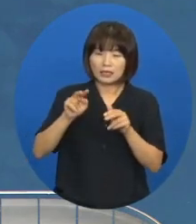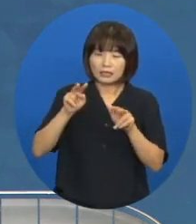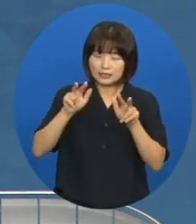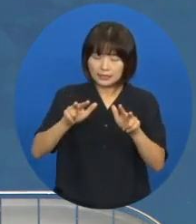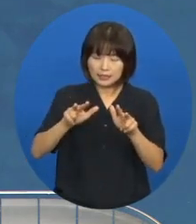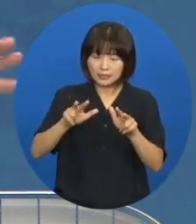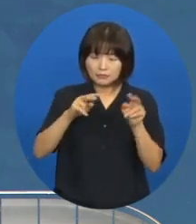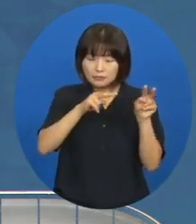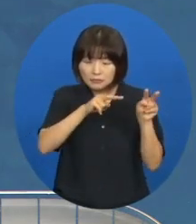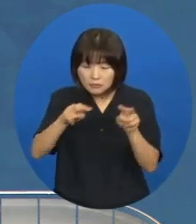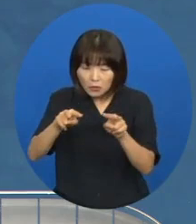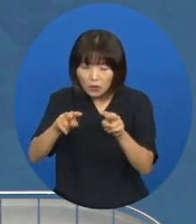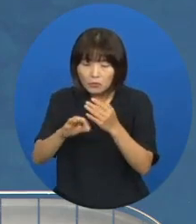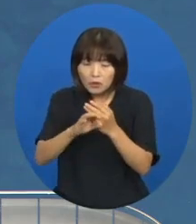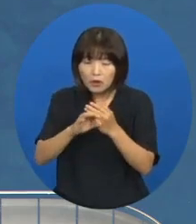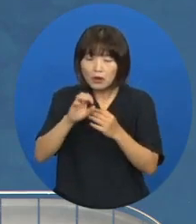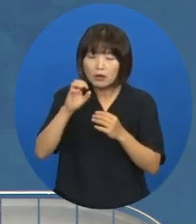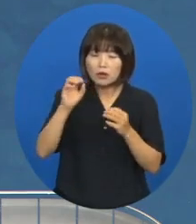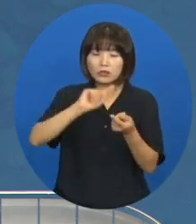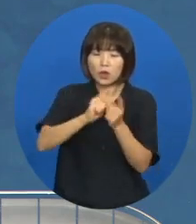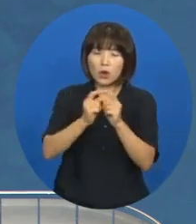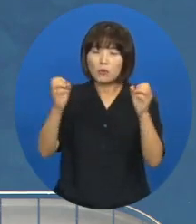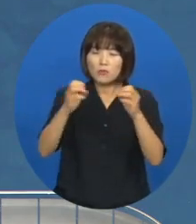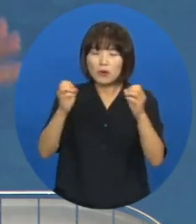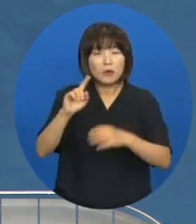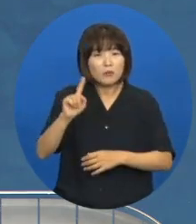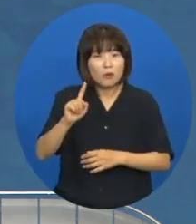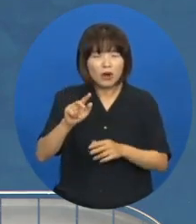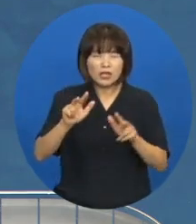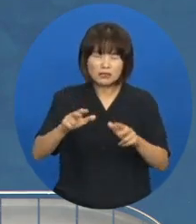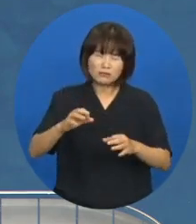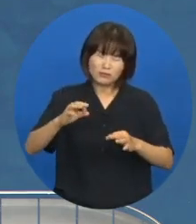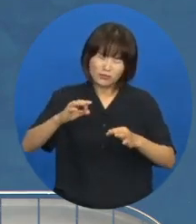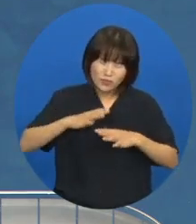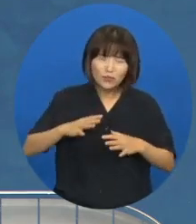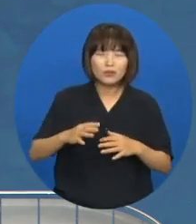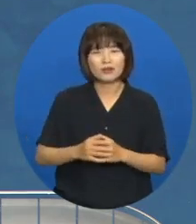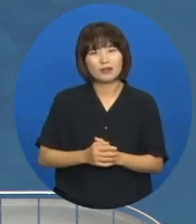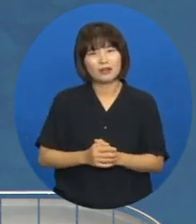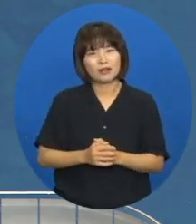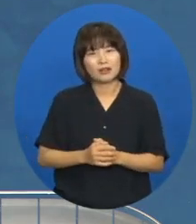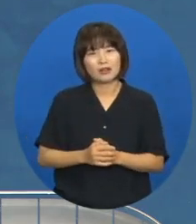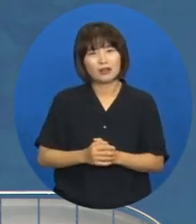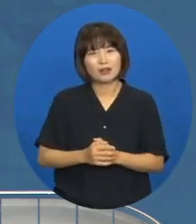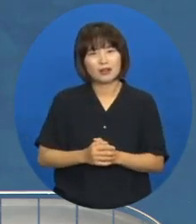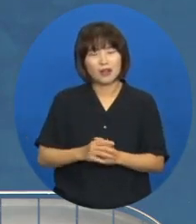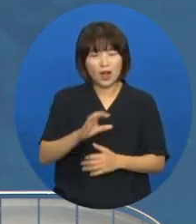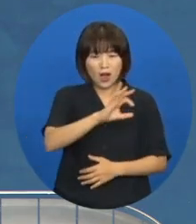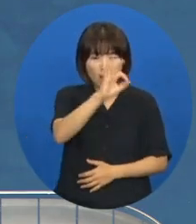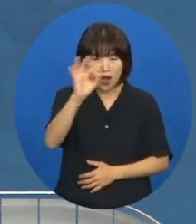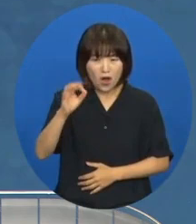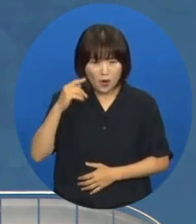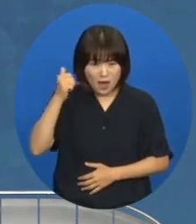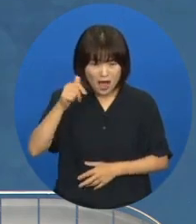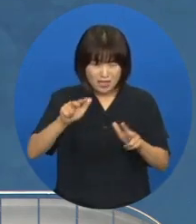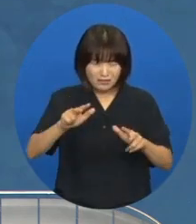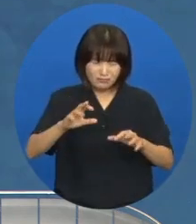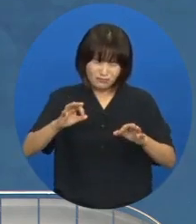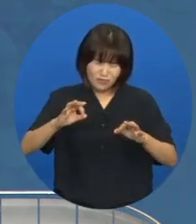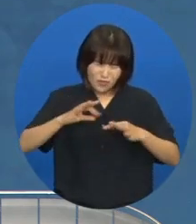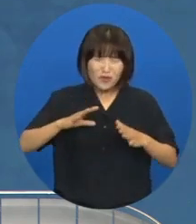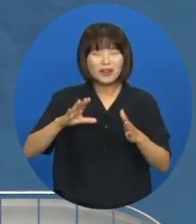있다면 그들은 그렇게 말할 거예요. 지금 너무 놀라운 시대야. 유 목사, 지금 너무너무 놀라운